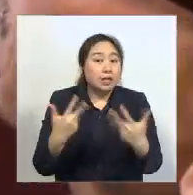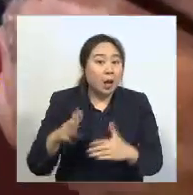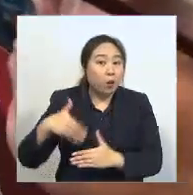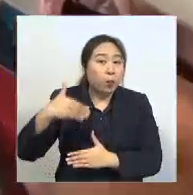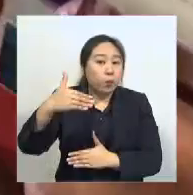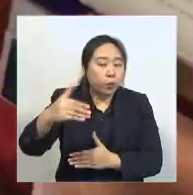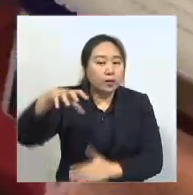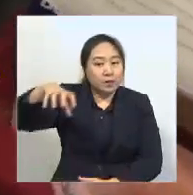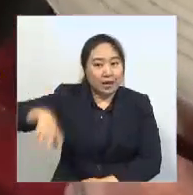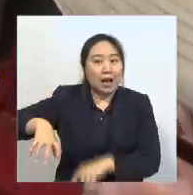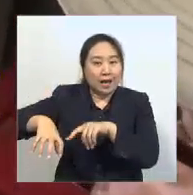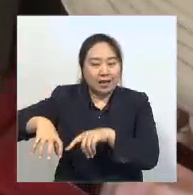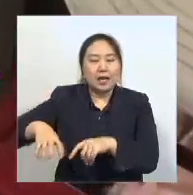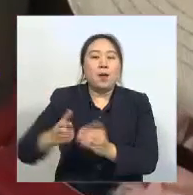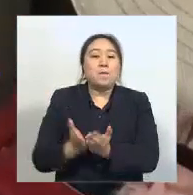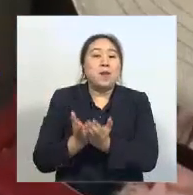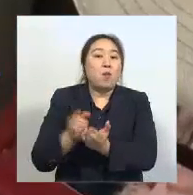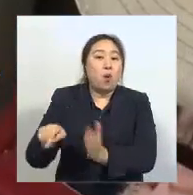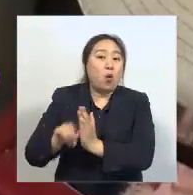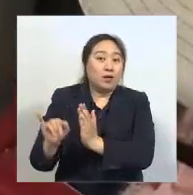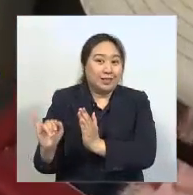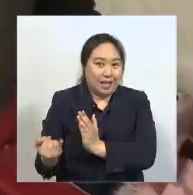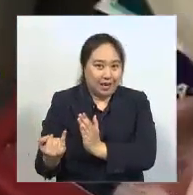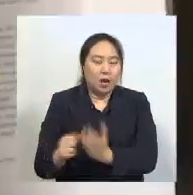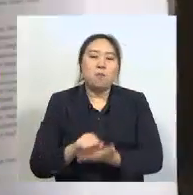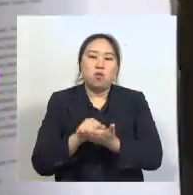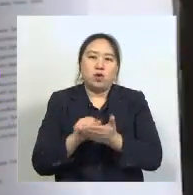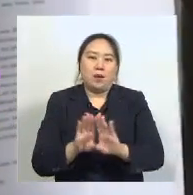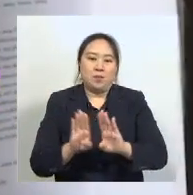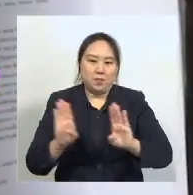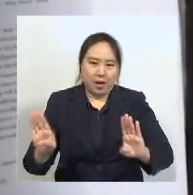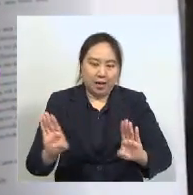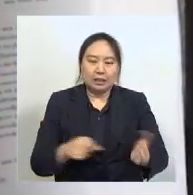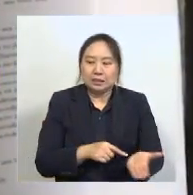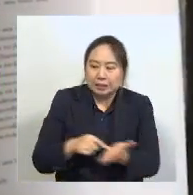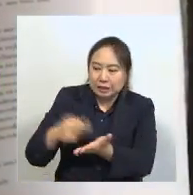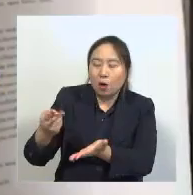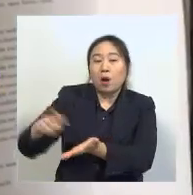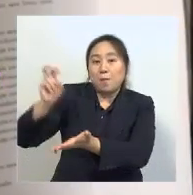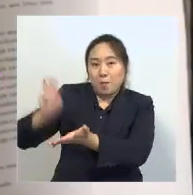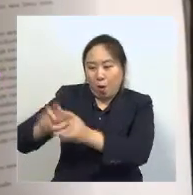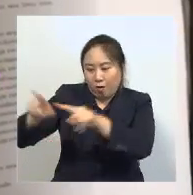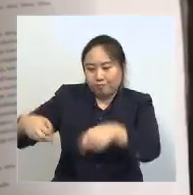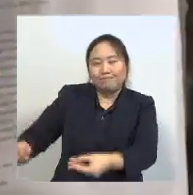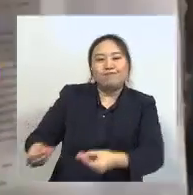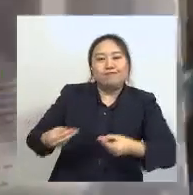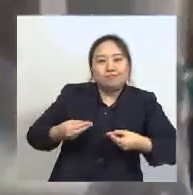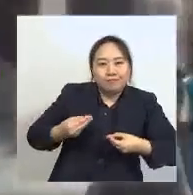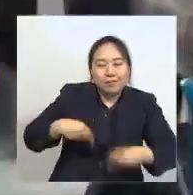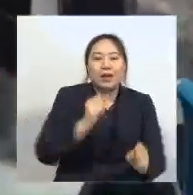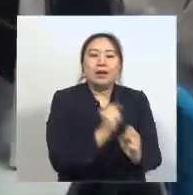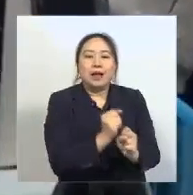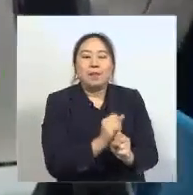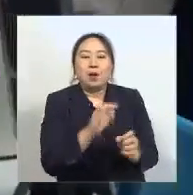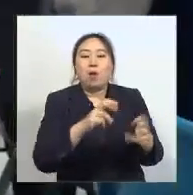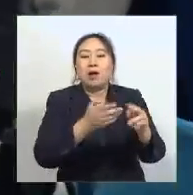ค่ะทางสำนักงานประมงจังหวัดจันทบุรีก็จะเปิดให้บริการยื่นขอหนังสือรับรองจากกรมประมงเพื่อนำไปประกอบการ